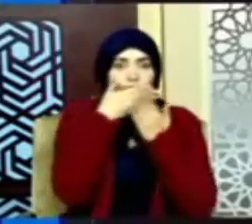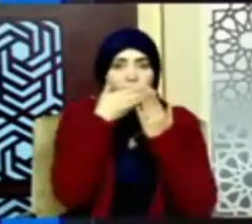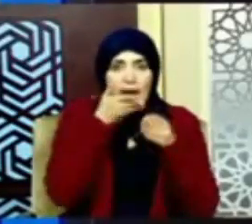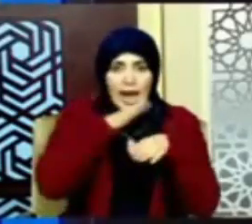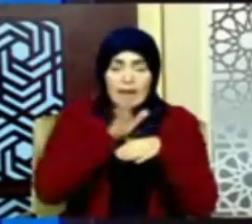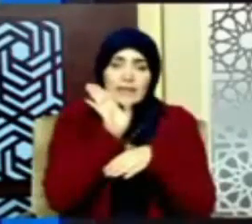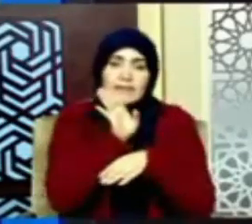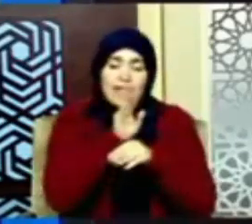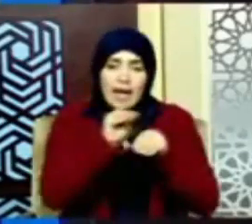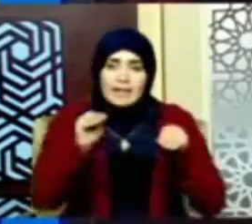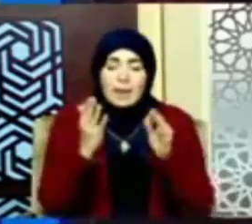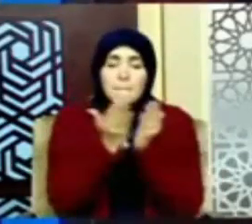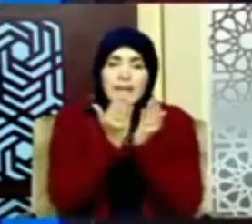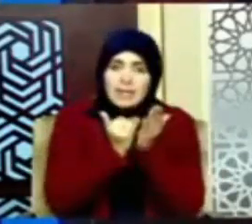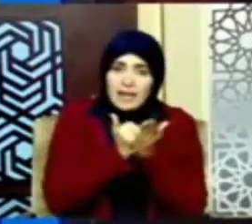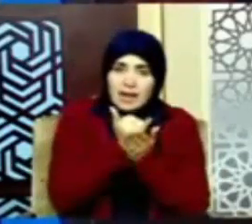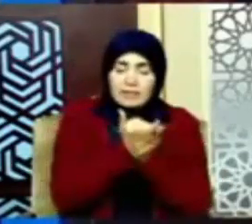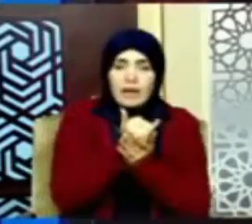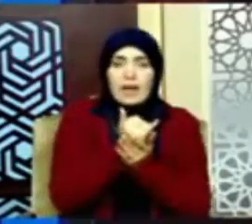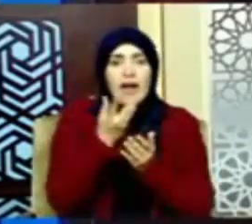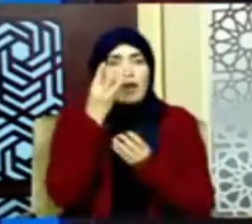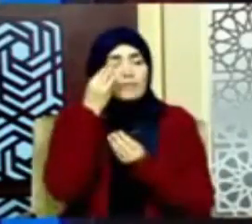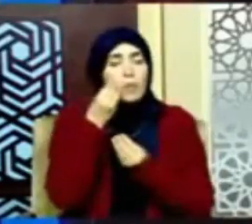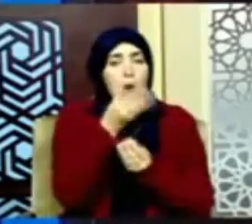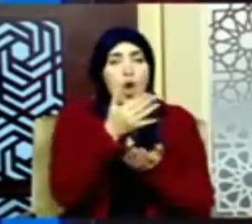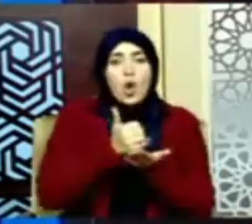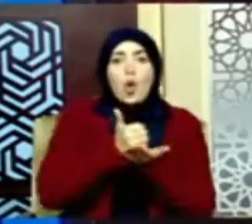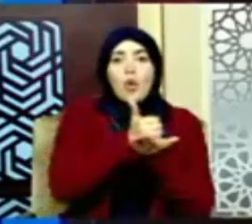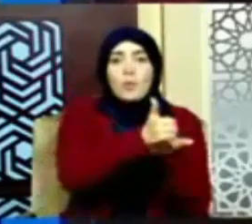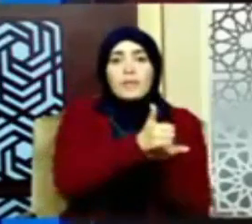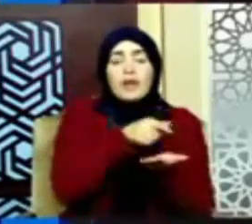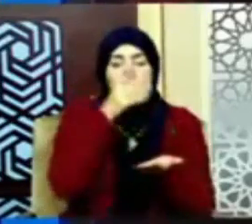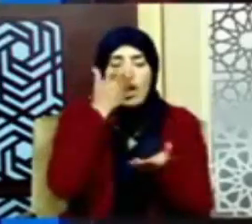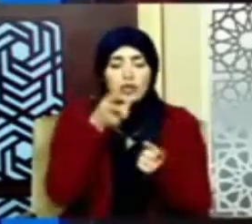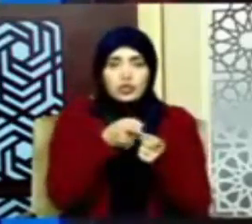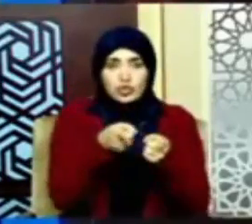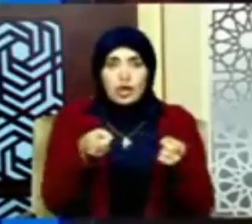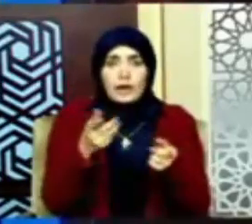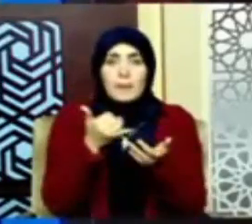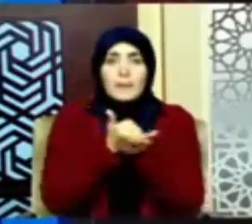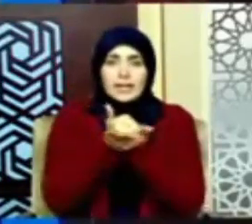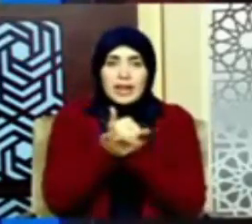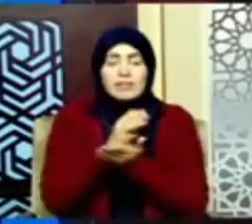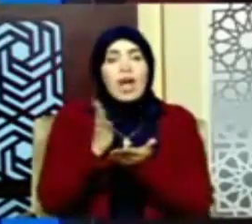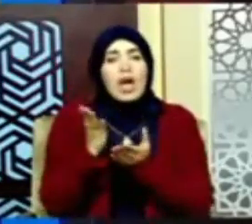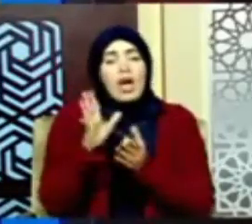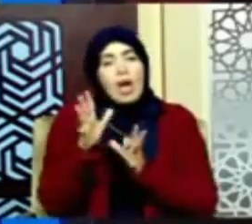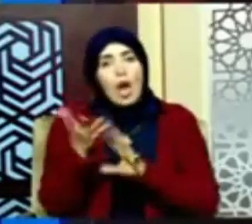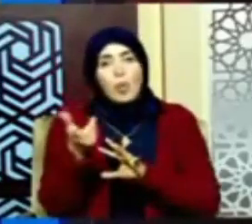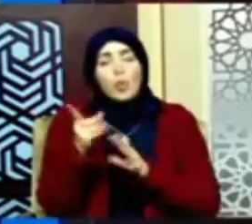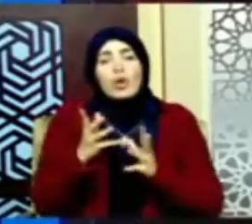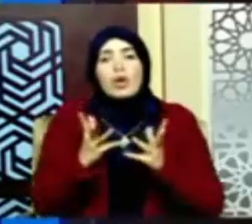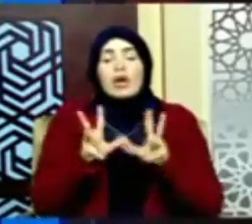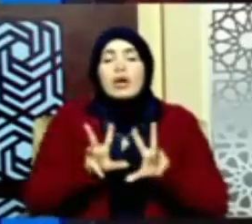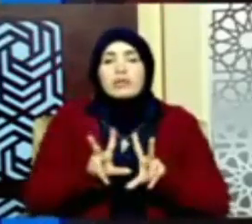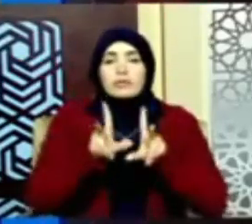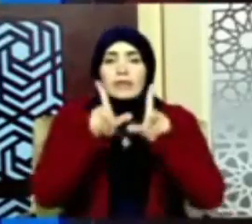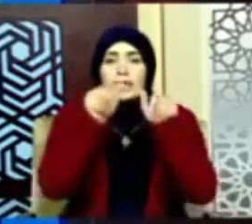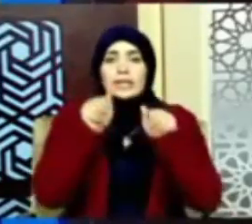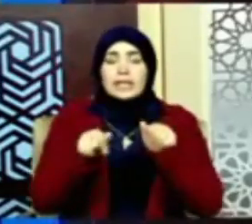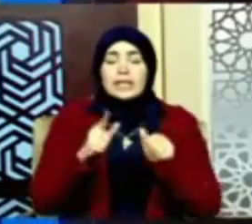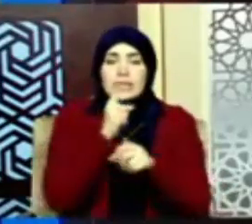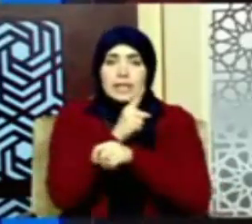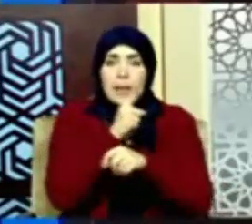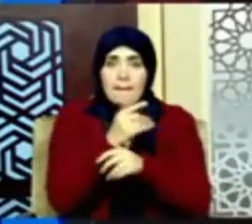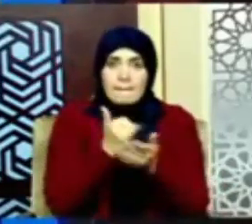بأرض لبناء المدارس أو ببناء مدرسة أو بتجهيز مدرسة أو بالإنفاق على